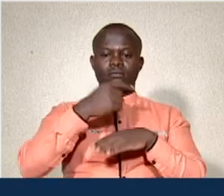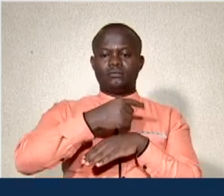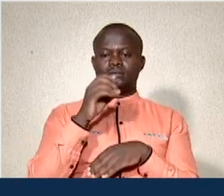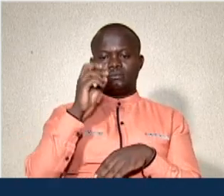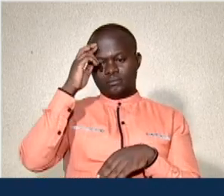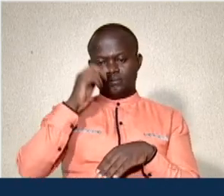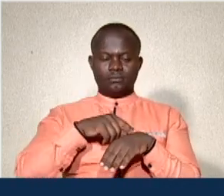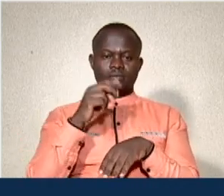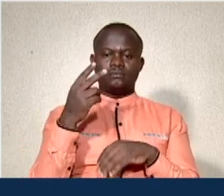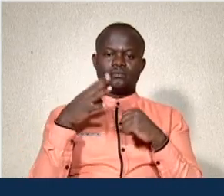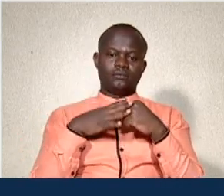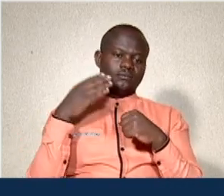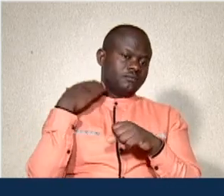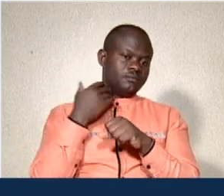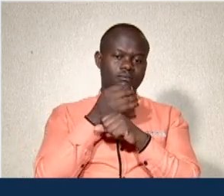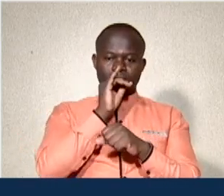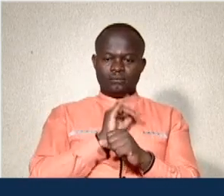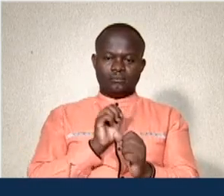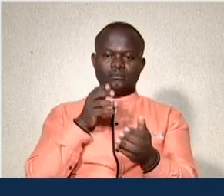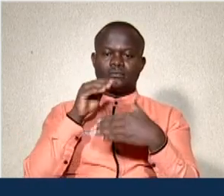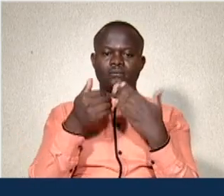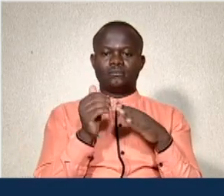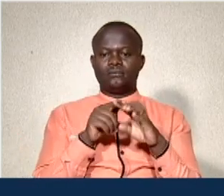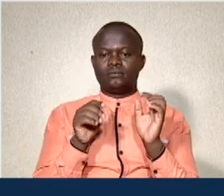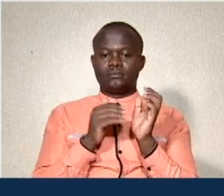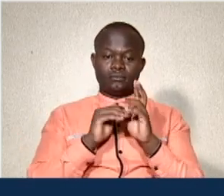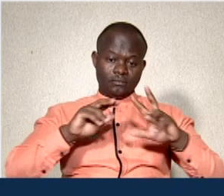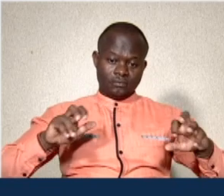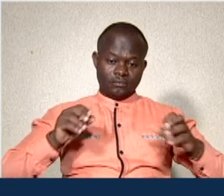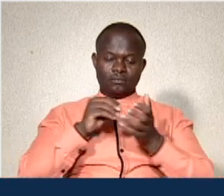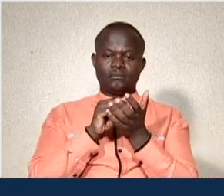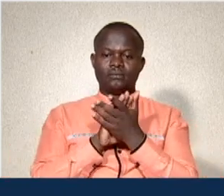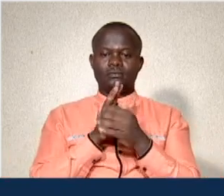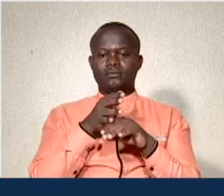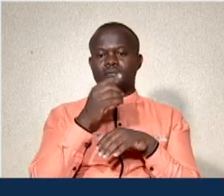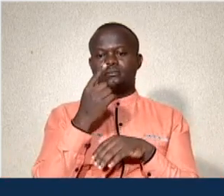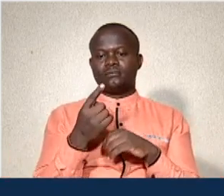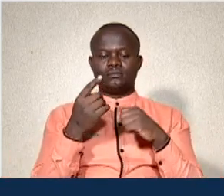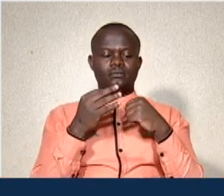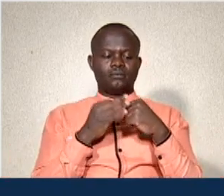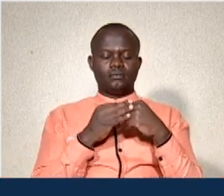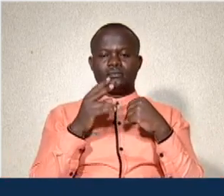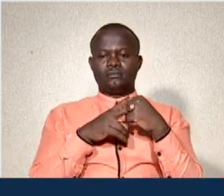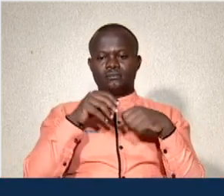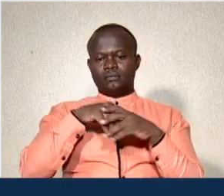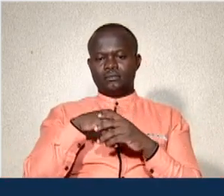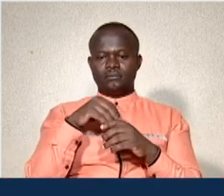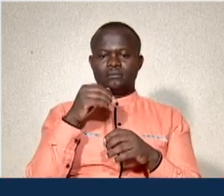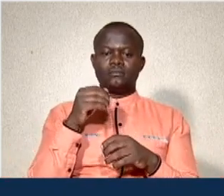nshuro ya 29 uru rwego rwakurikiranye kandi rugenza amadosiye 187 arimo